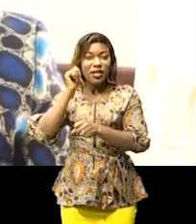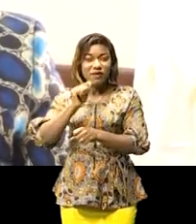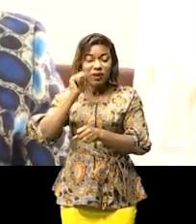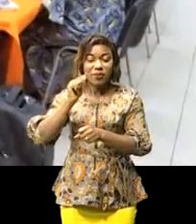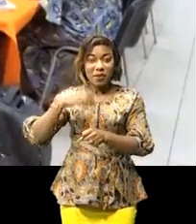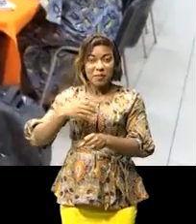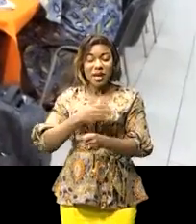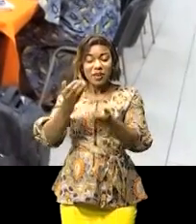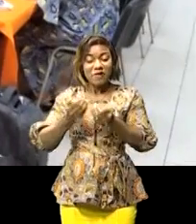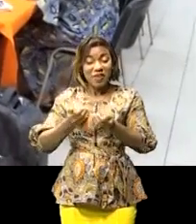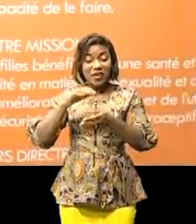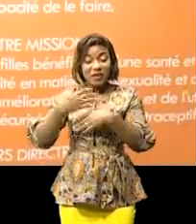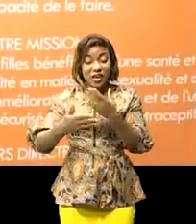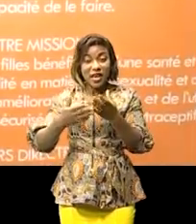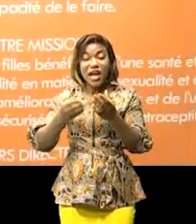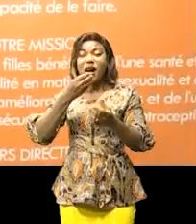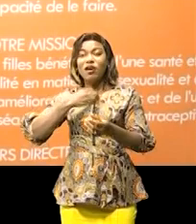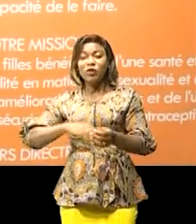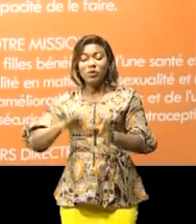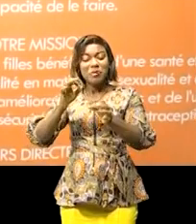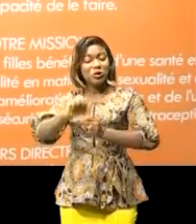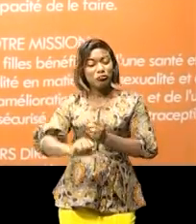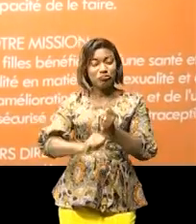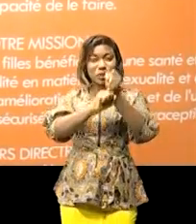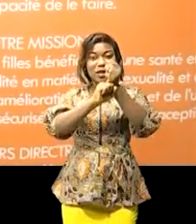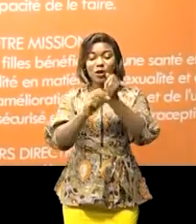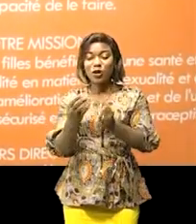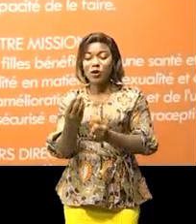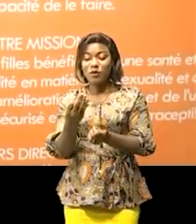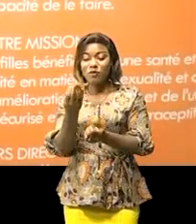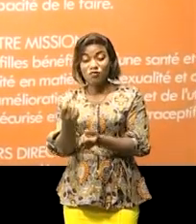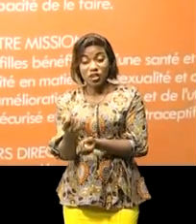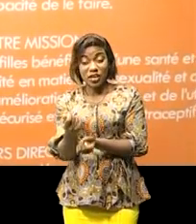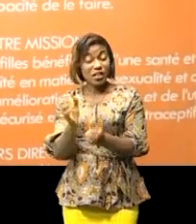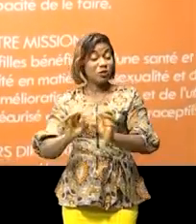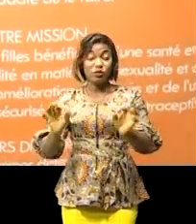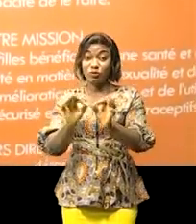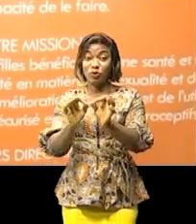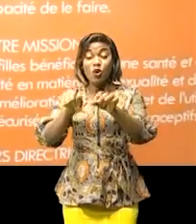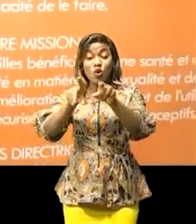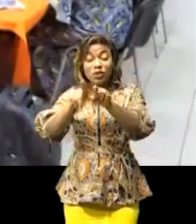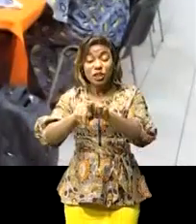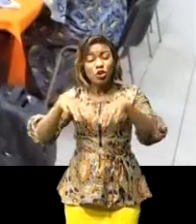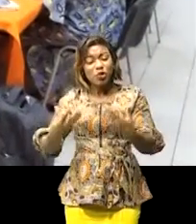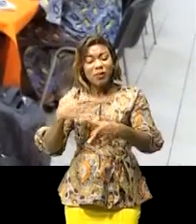désirent poser, mais qu'elles manquent de soutien ou de moyens. Où aller le faire et comment le faire. Cette formation